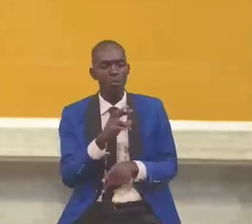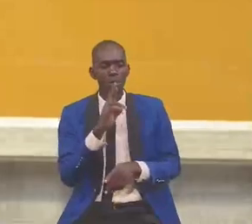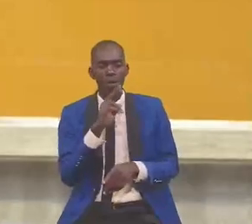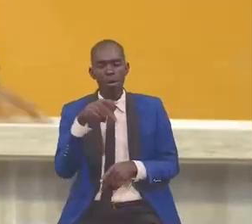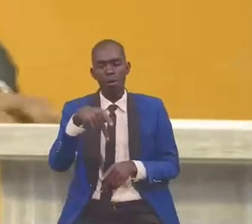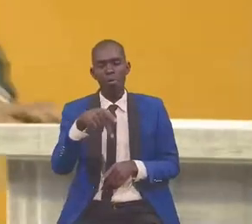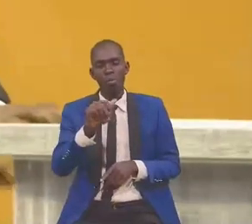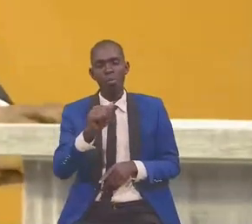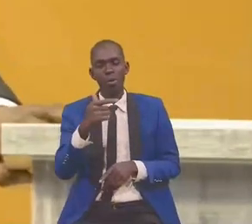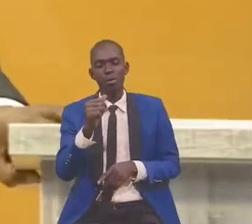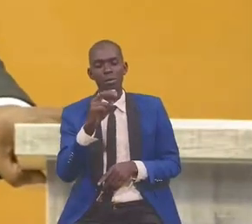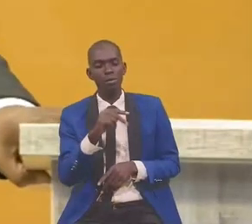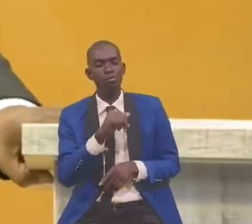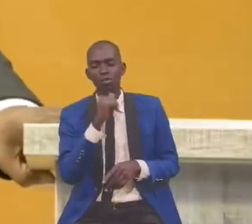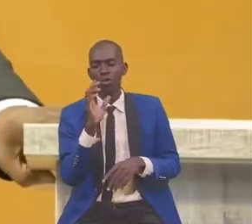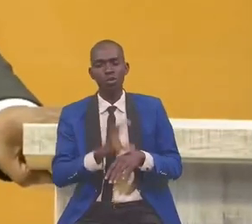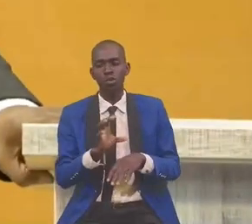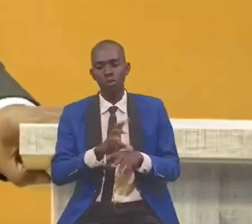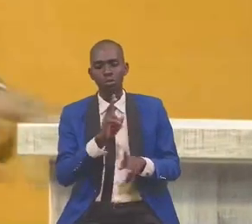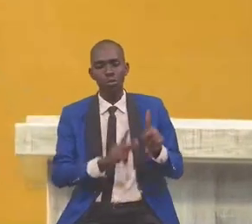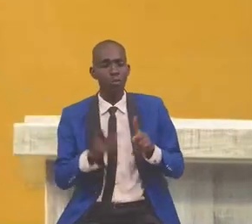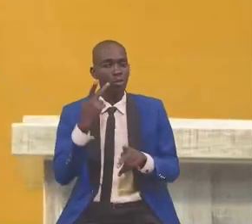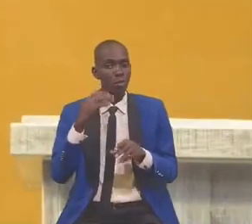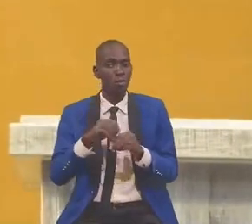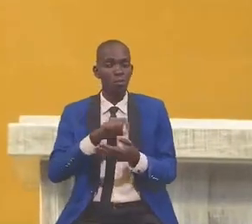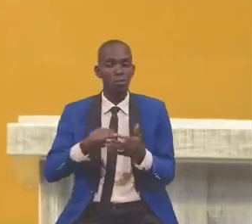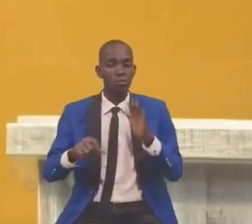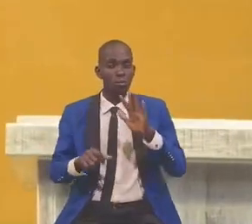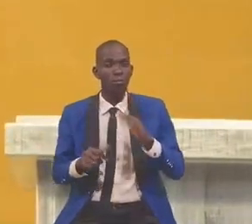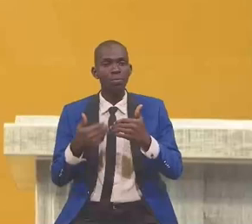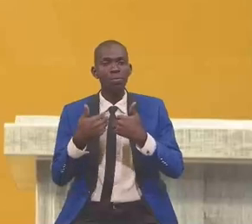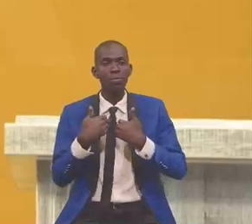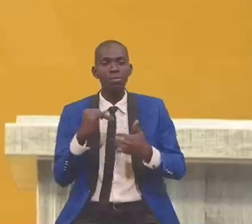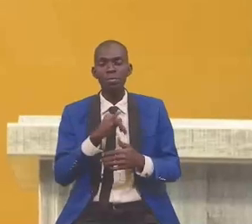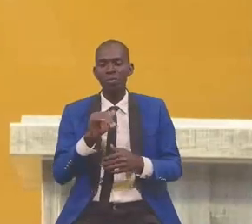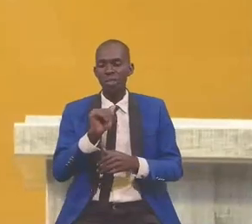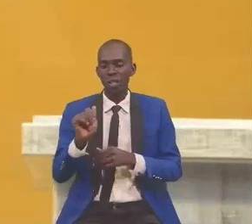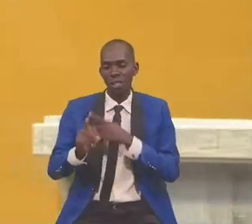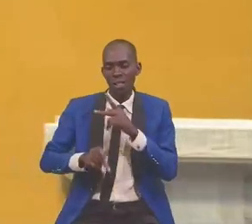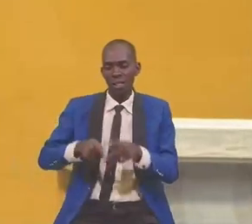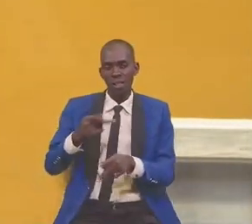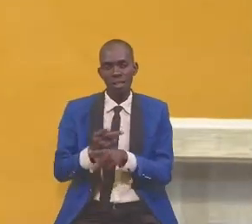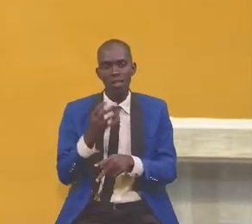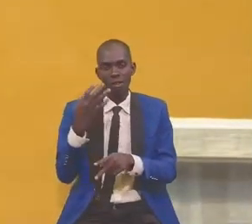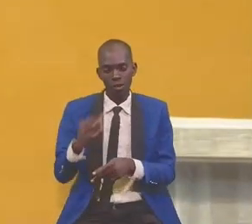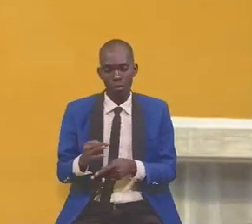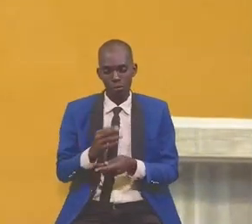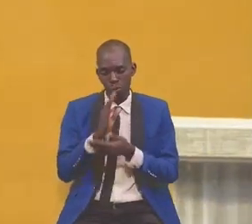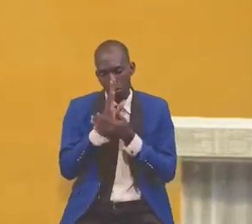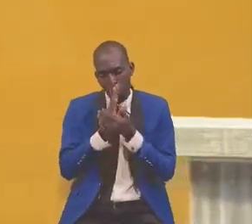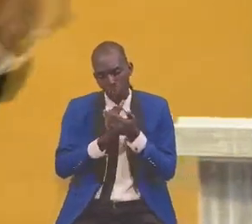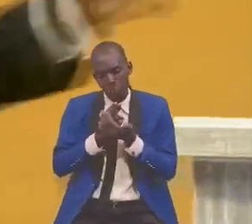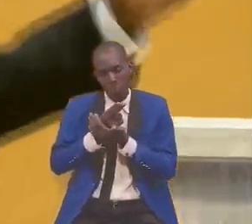4. Verset 4. Verset 5. Ayant l'apparence de la piété. Les gens religieux,